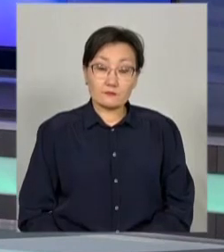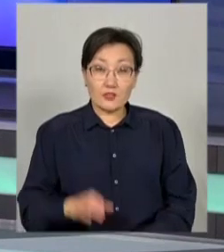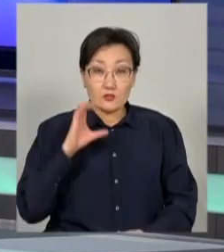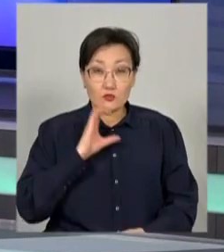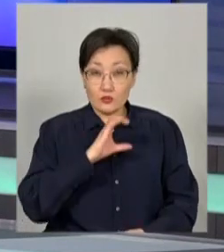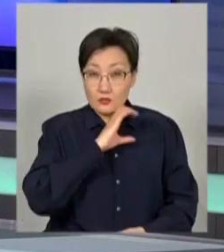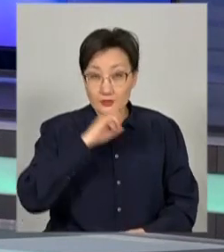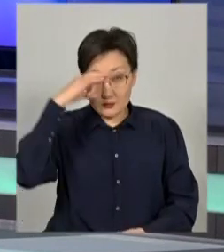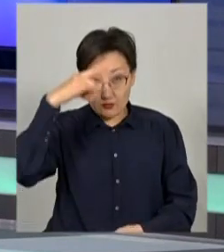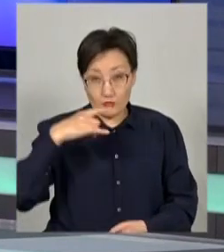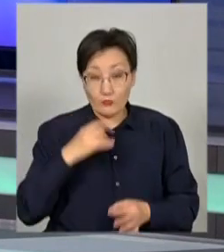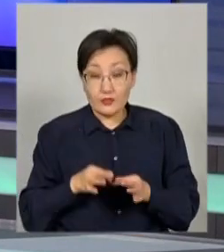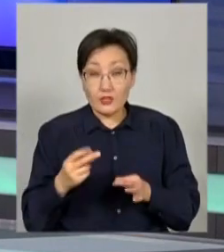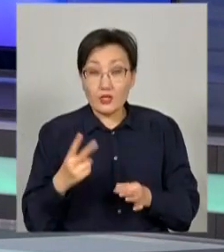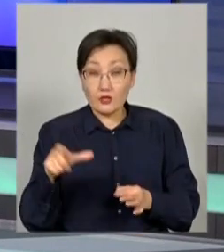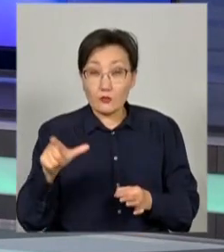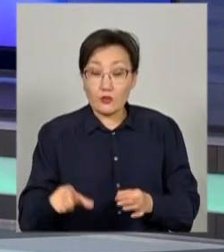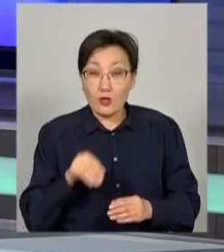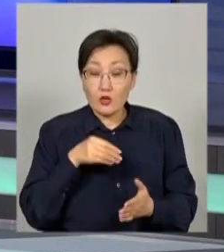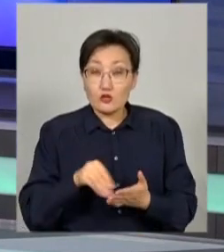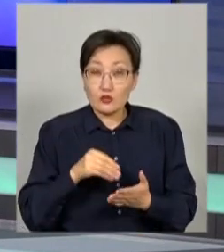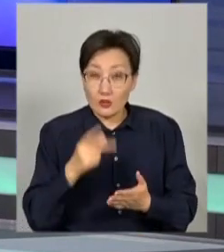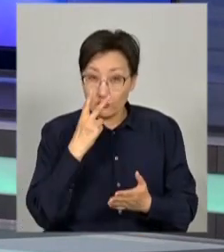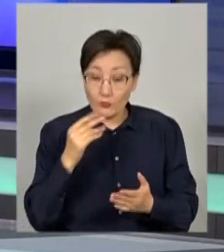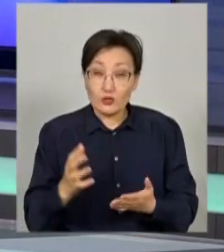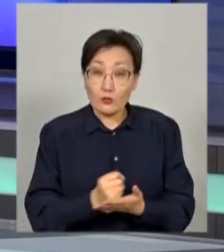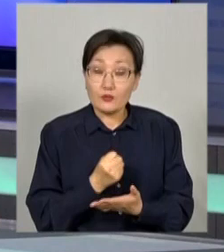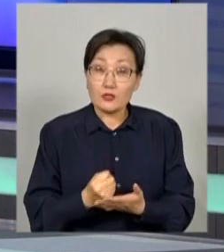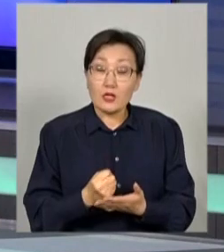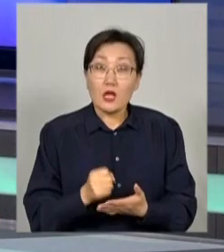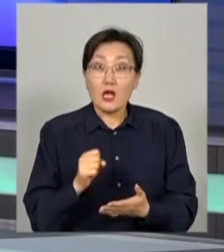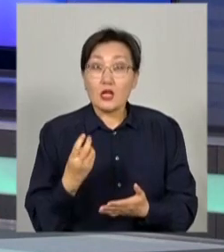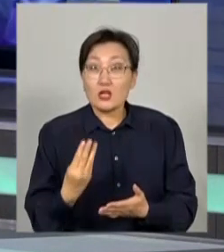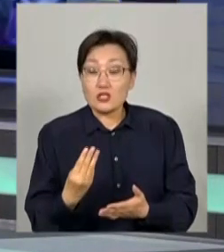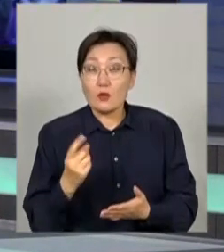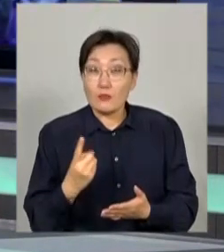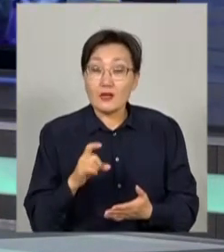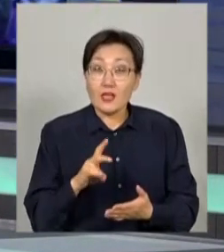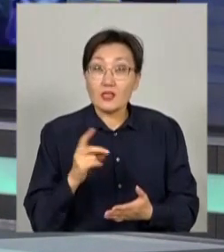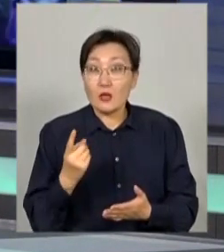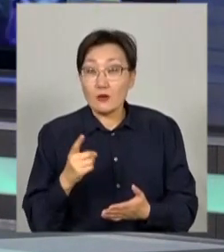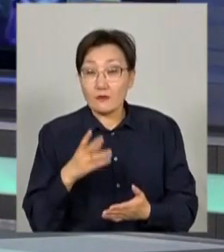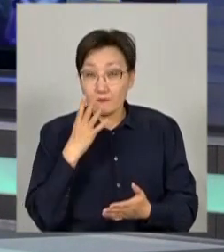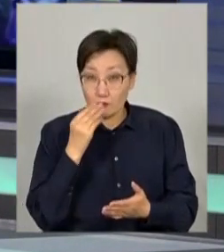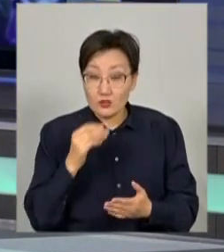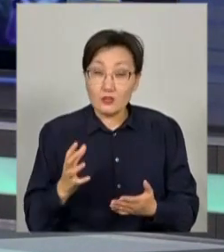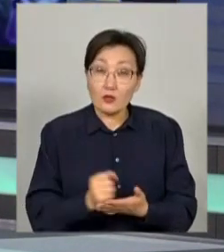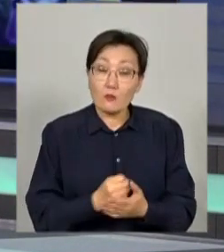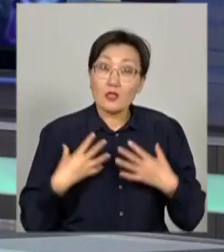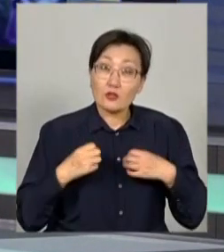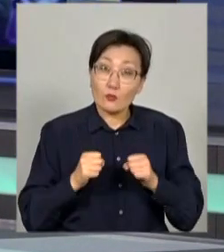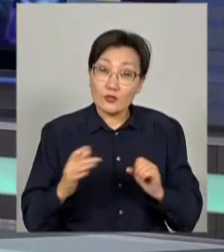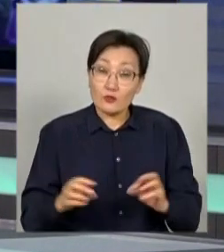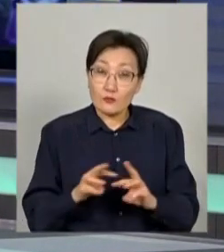Солтүстік Қазақстан облысында екі адамнан шошқа тұмауы табылды. Олардан H1N1 вирус анықталып отыр. Денсаулық сақтау